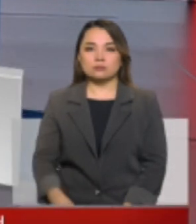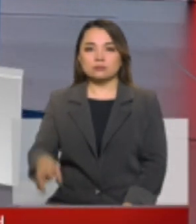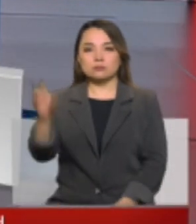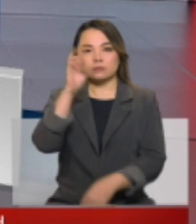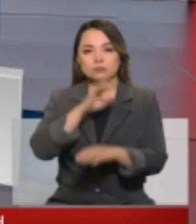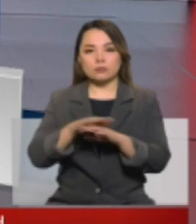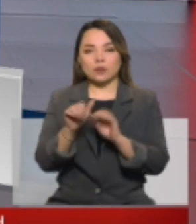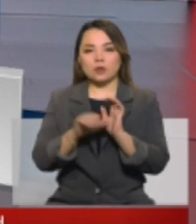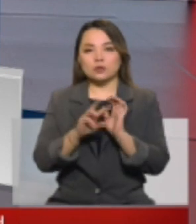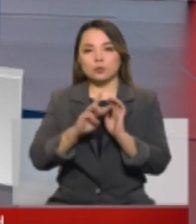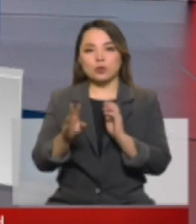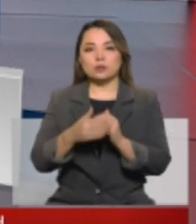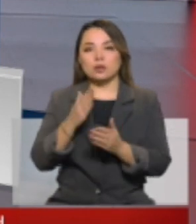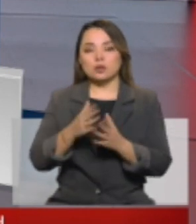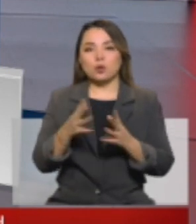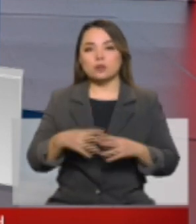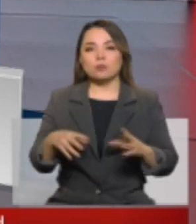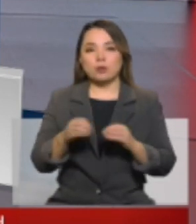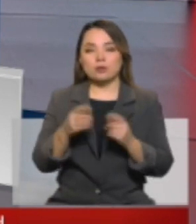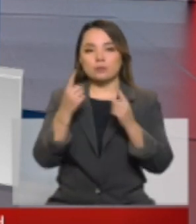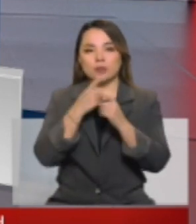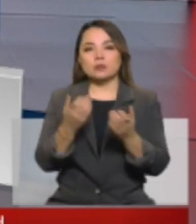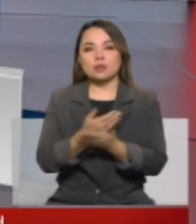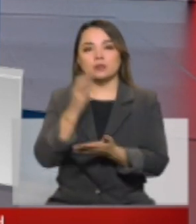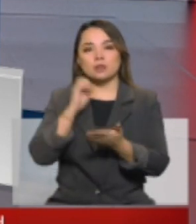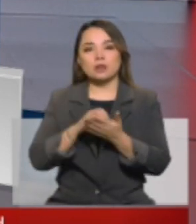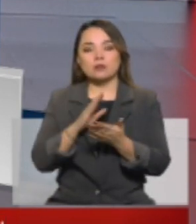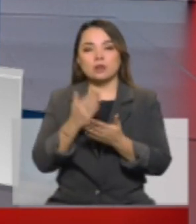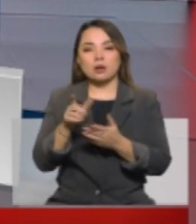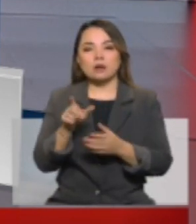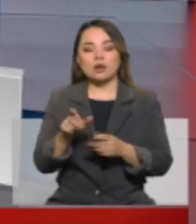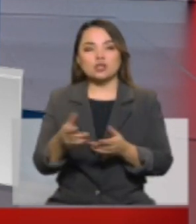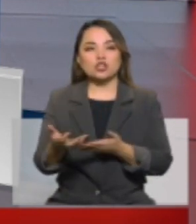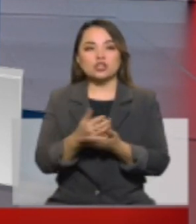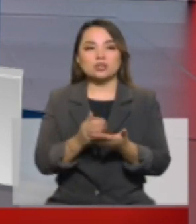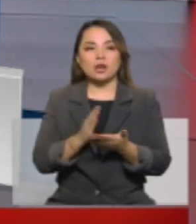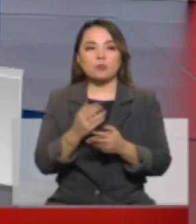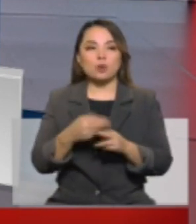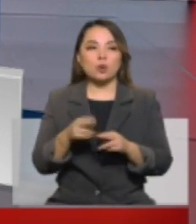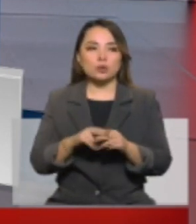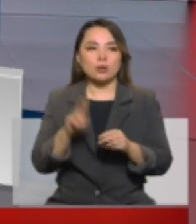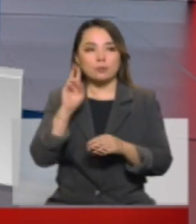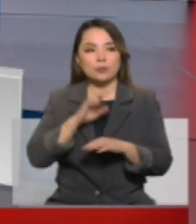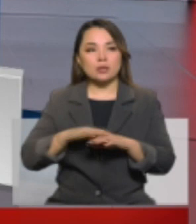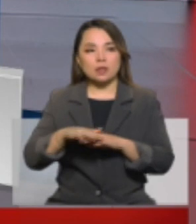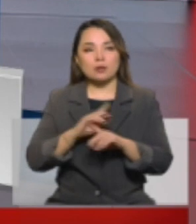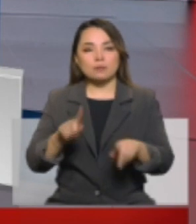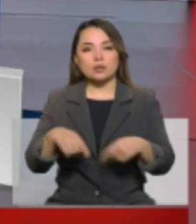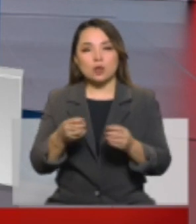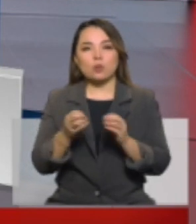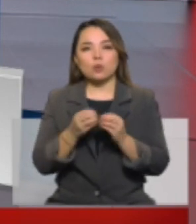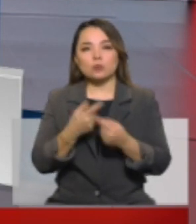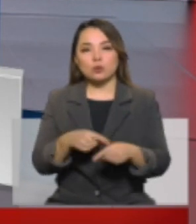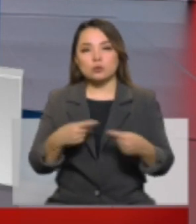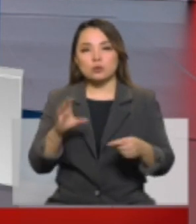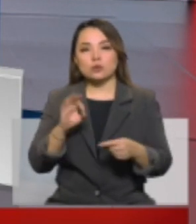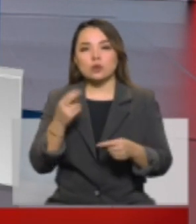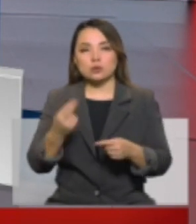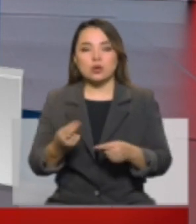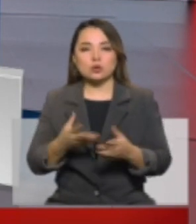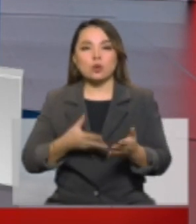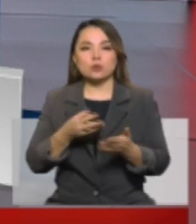елімізде 6 миллионнан аса отбасының мәліметі цифрлық картада жинақталған. Олар мемлекеттен берілетін 10 түрлі әлеуметтік